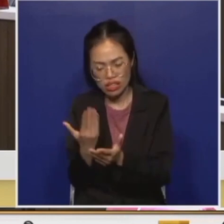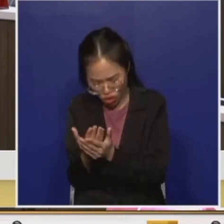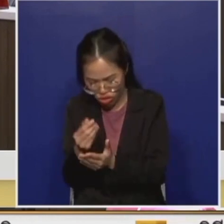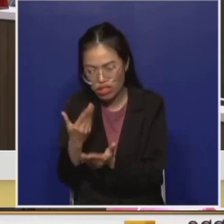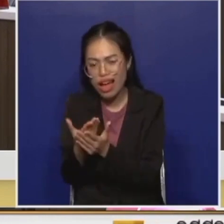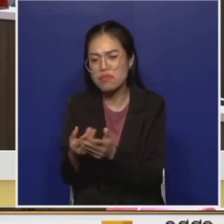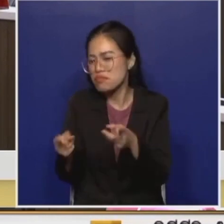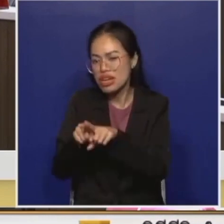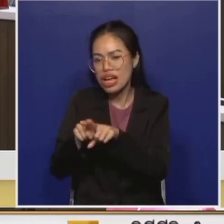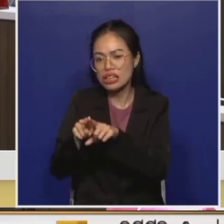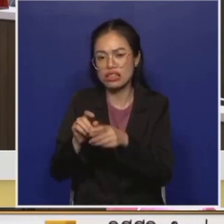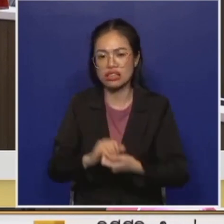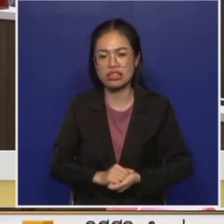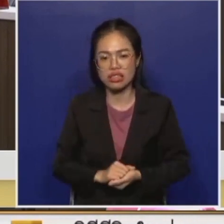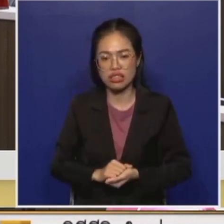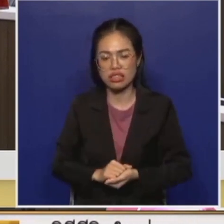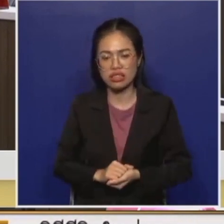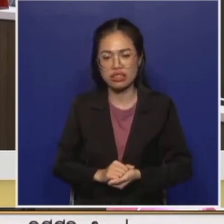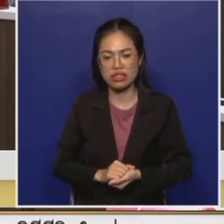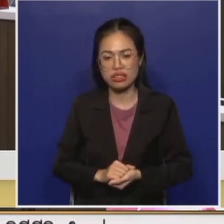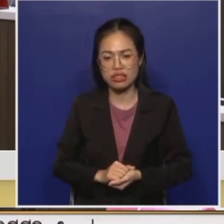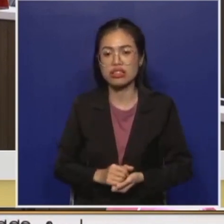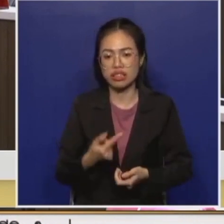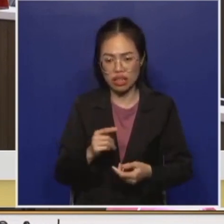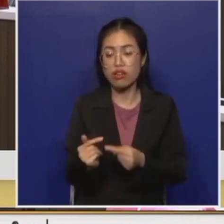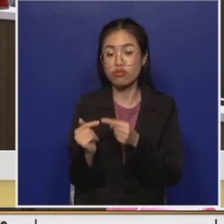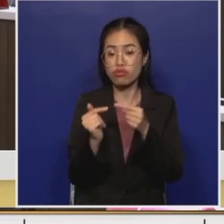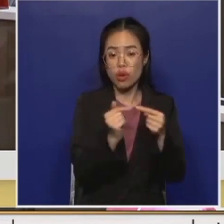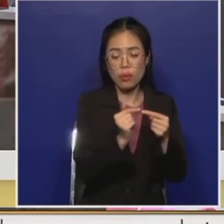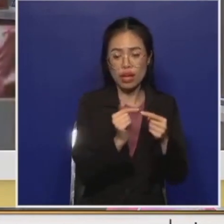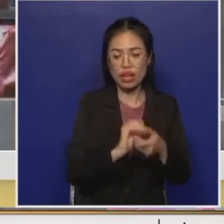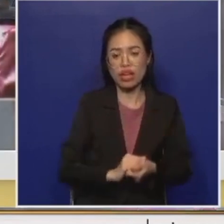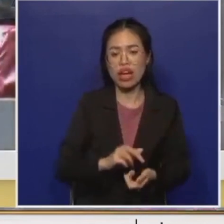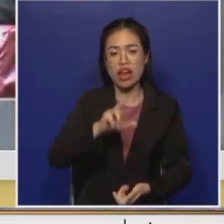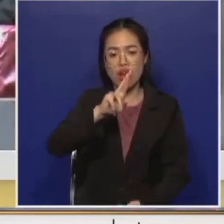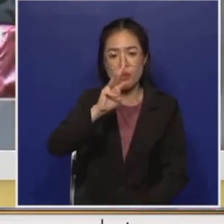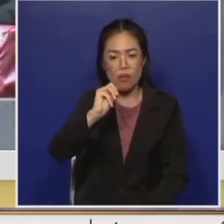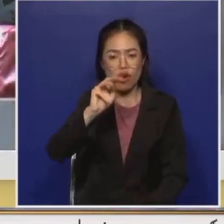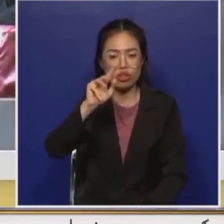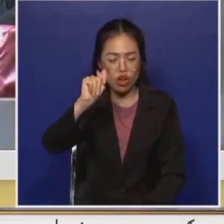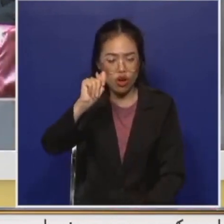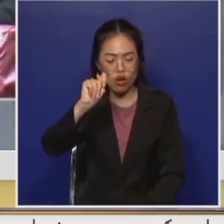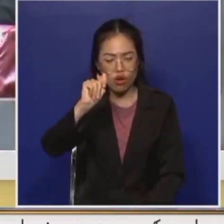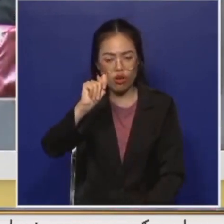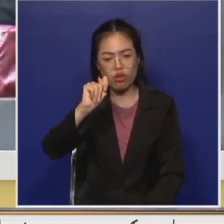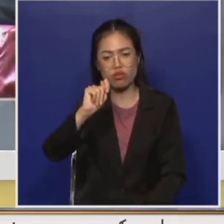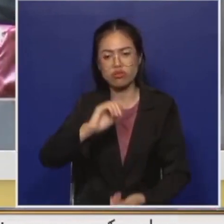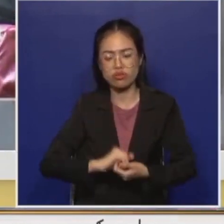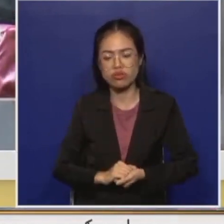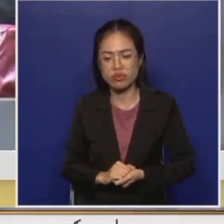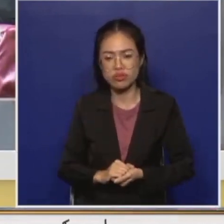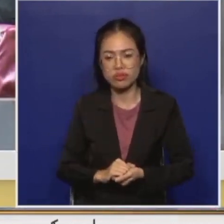ทำฐานทกะรครับท่านต่ไปครัท่านตีศกษยามชดชอบต้ขอย่าดโอorientedต้องความ กะรบ